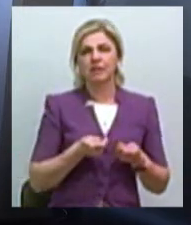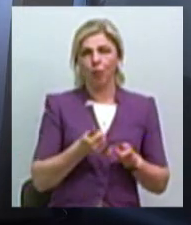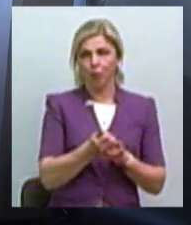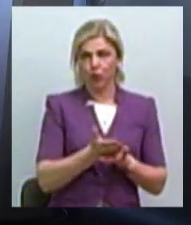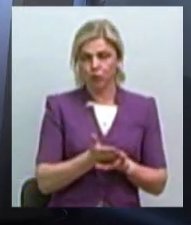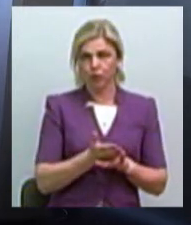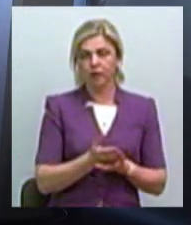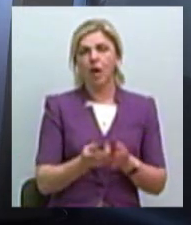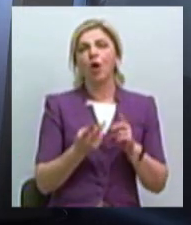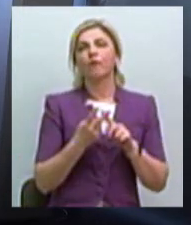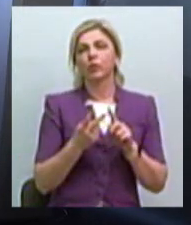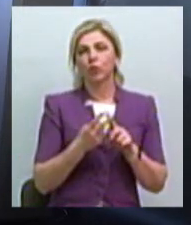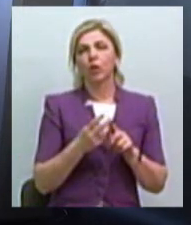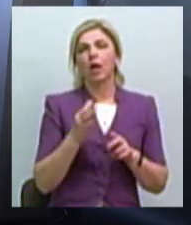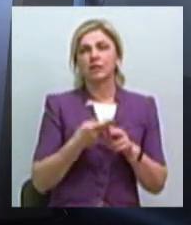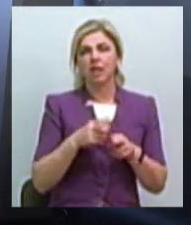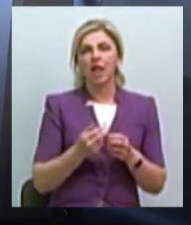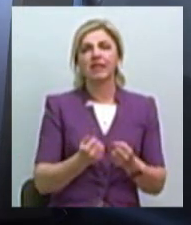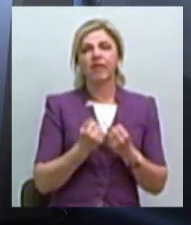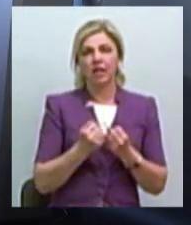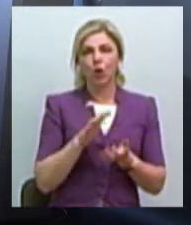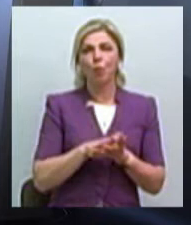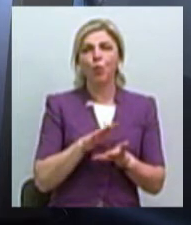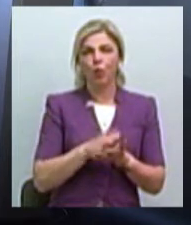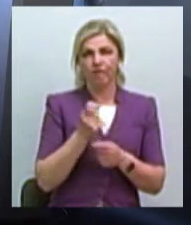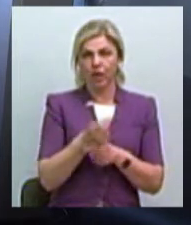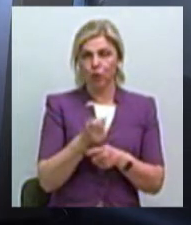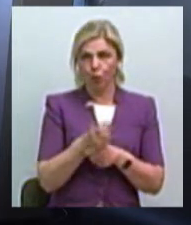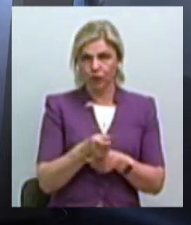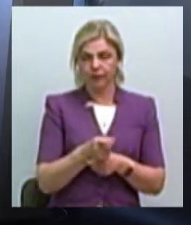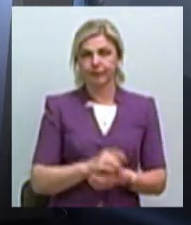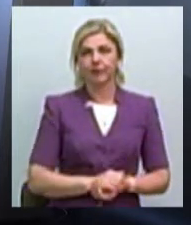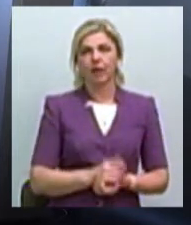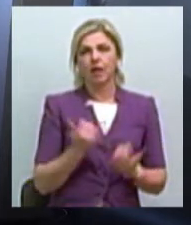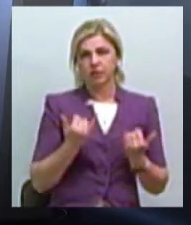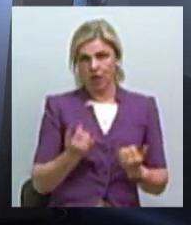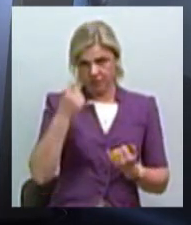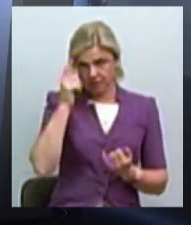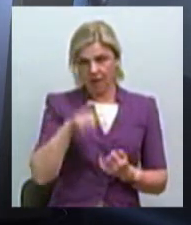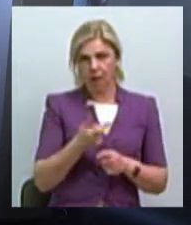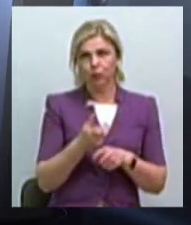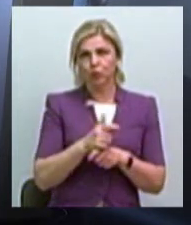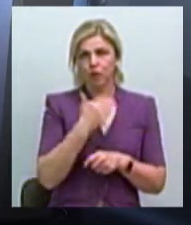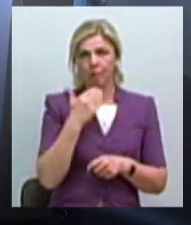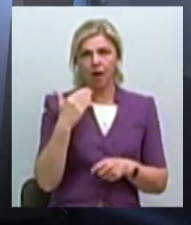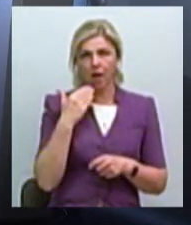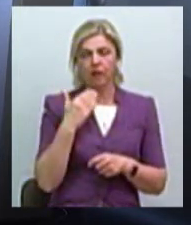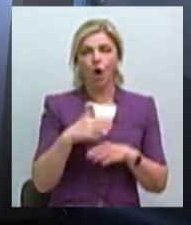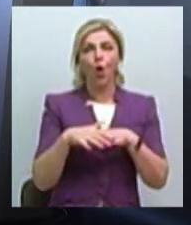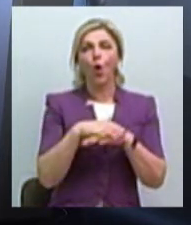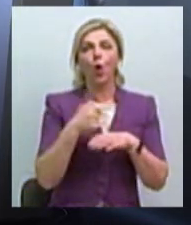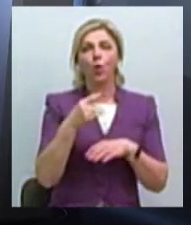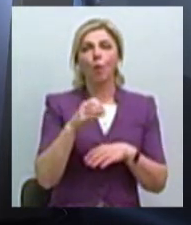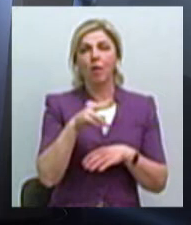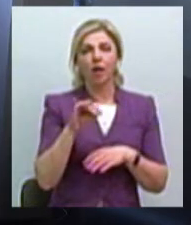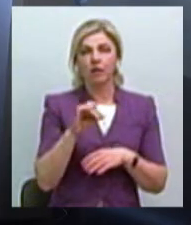поводження з твердими побутовими відходами. Ми знаємо, що на сьогоднішній день дуже багато громад не мають свого